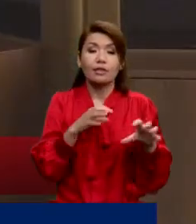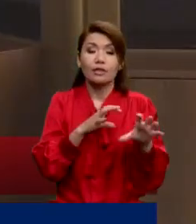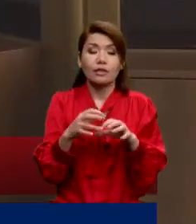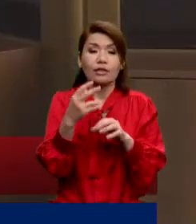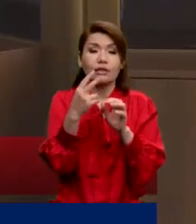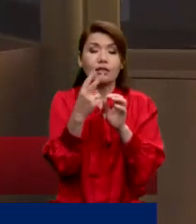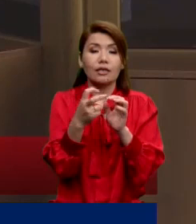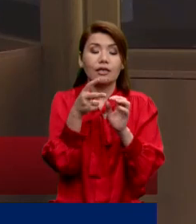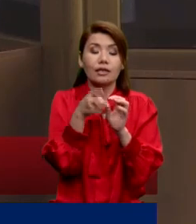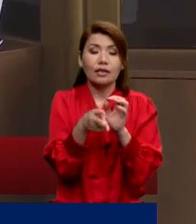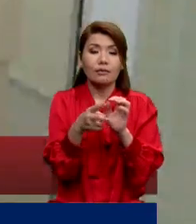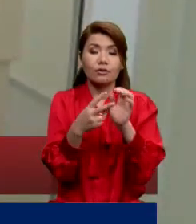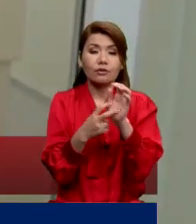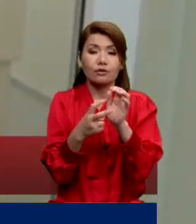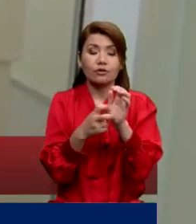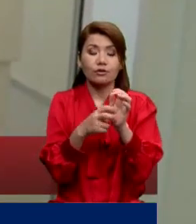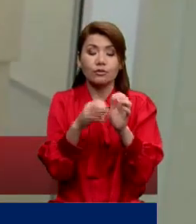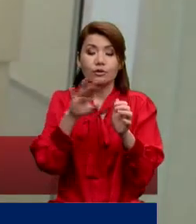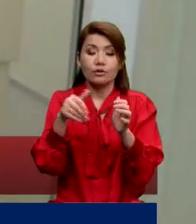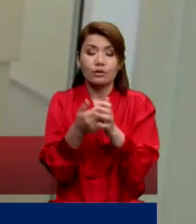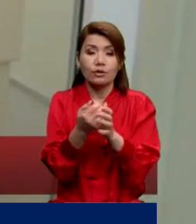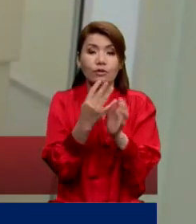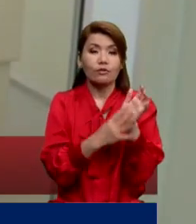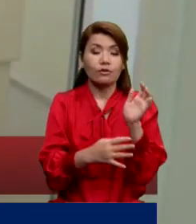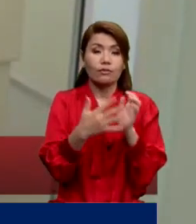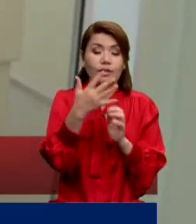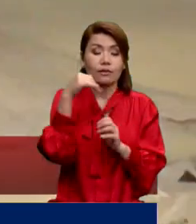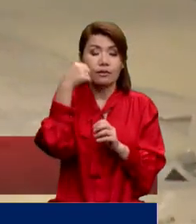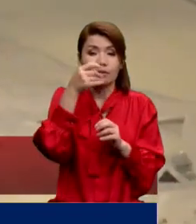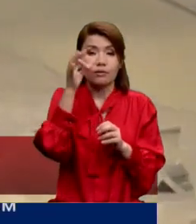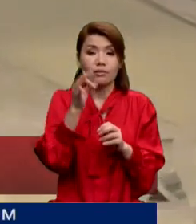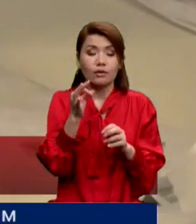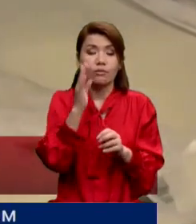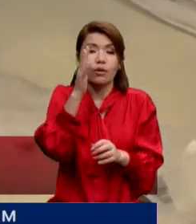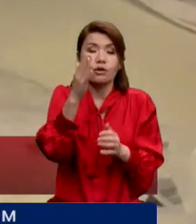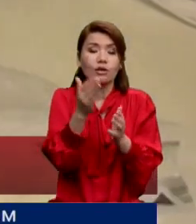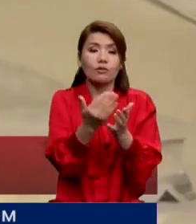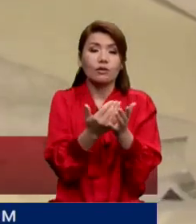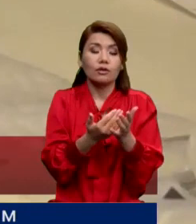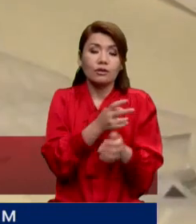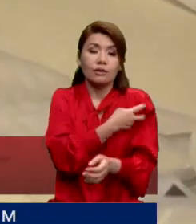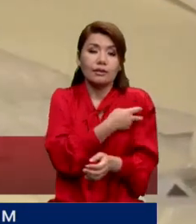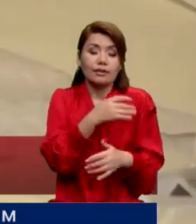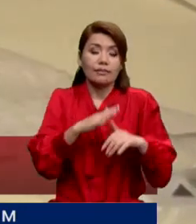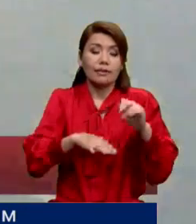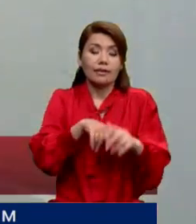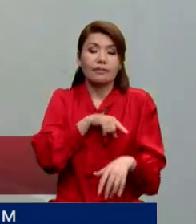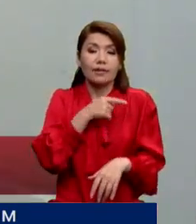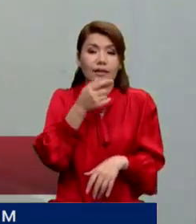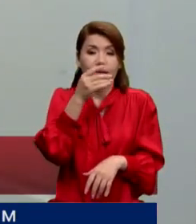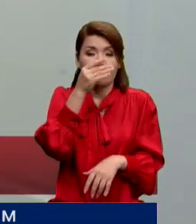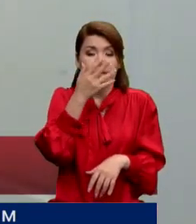грант бөлінген. Одан қалды, 95-ші жылдан бері 818 студент болашақ бойынша дәрігер мамандығын шетелде